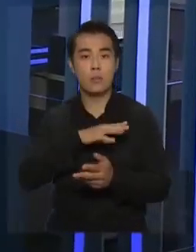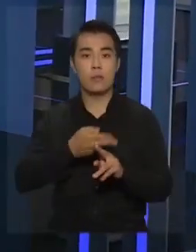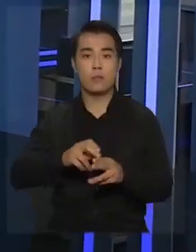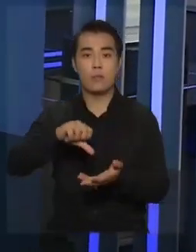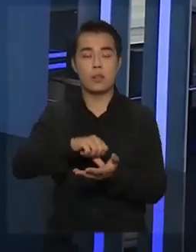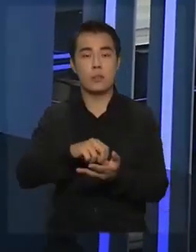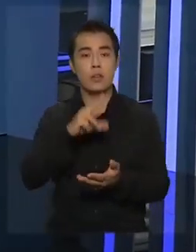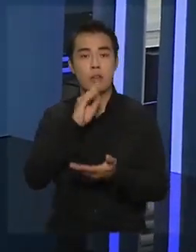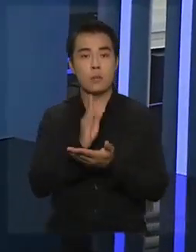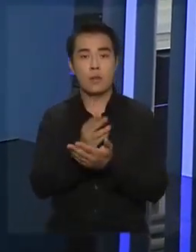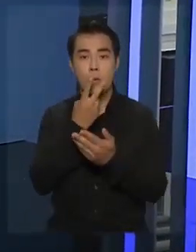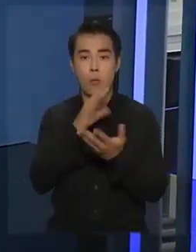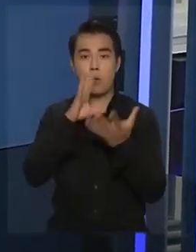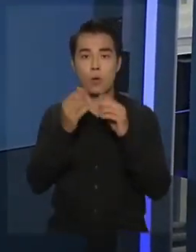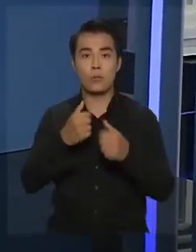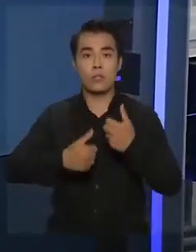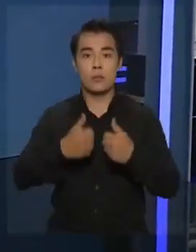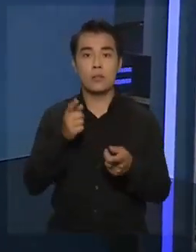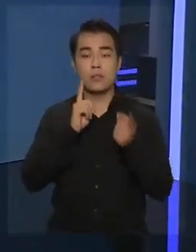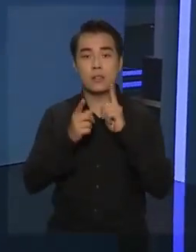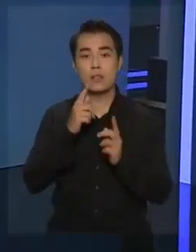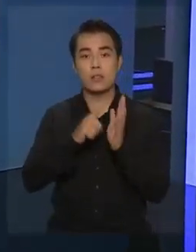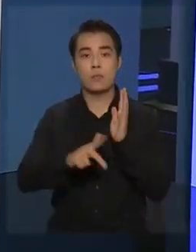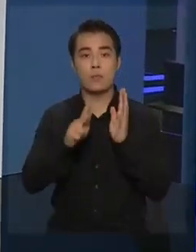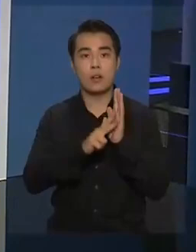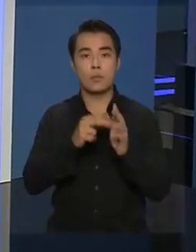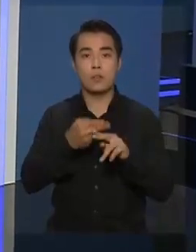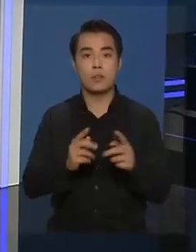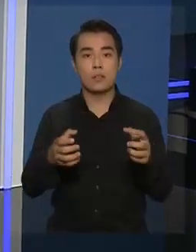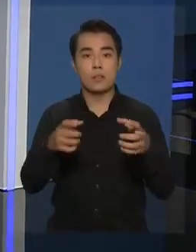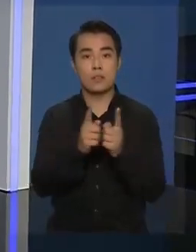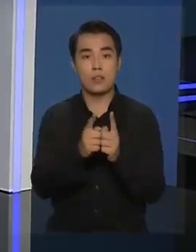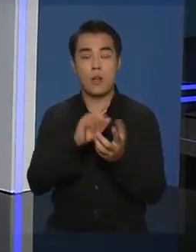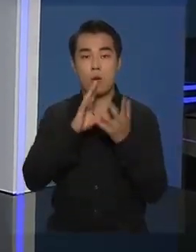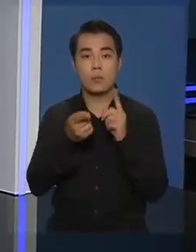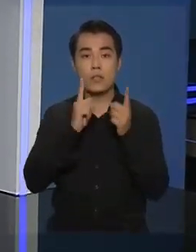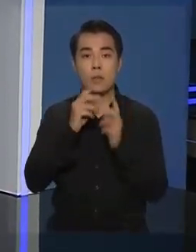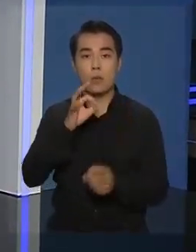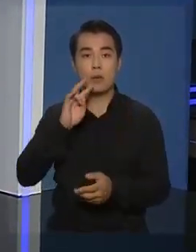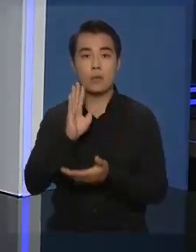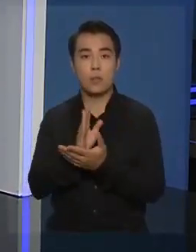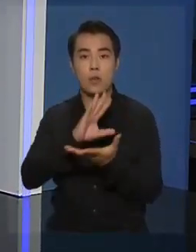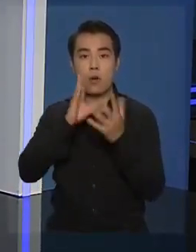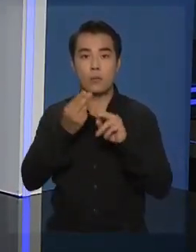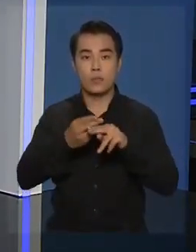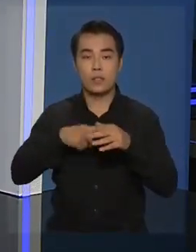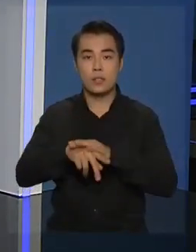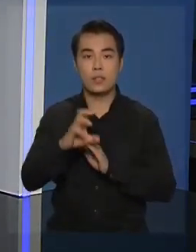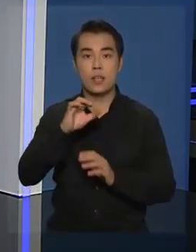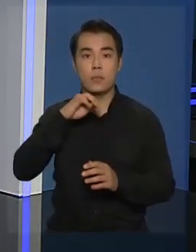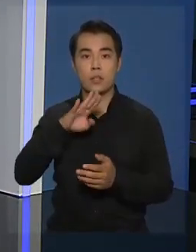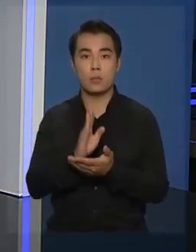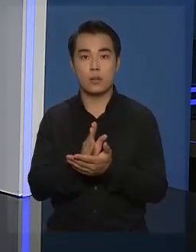выступит с речью на общих дебатах 78-й сессии Генеральной Ассамблеи ООН. Также примет участие в саммите «Центральная Азия»